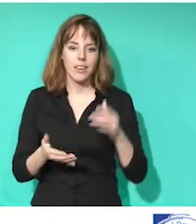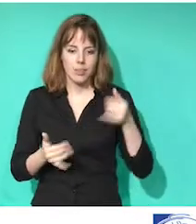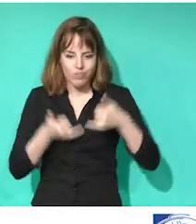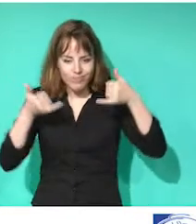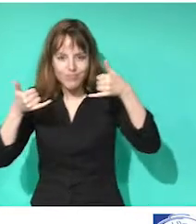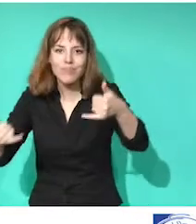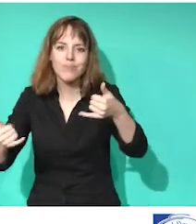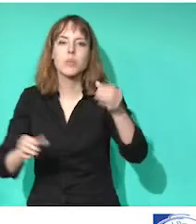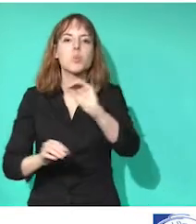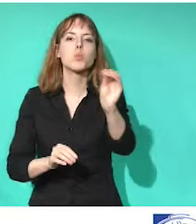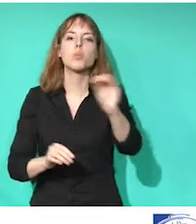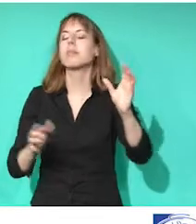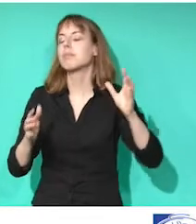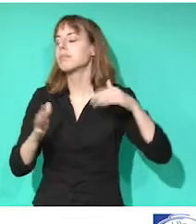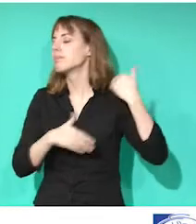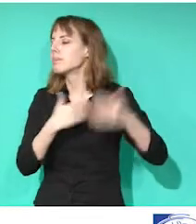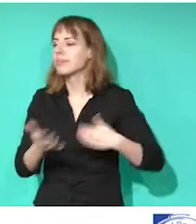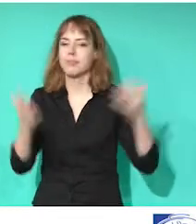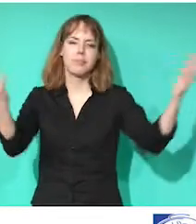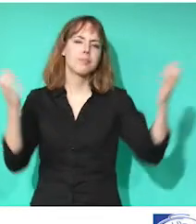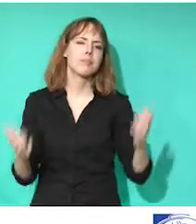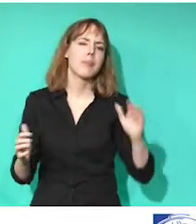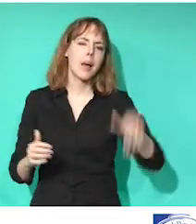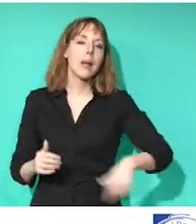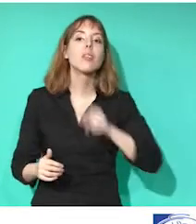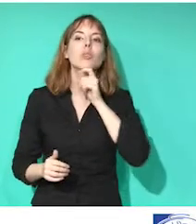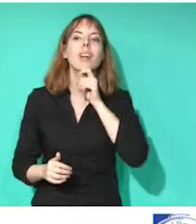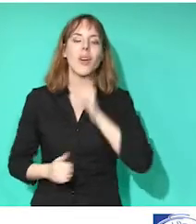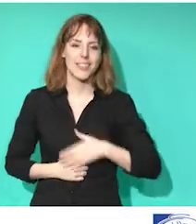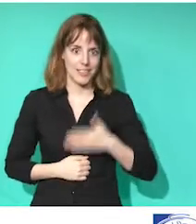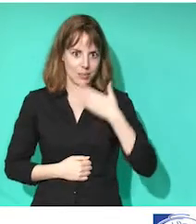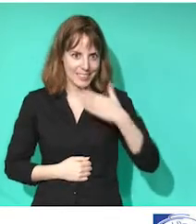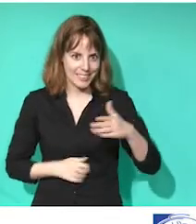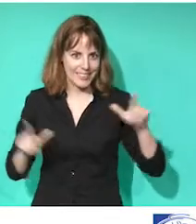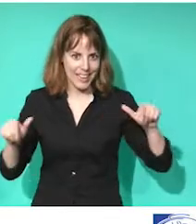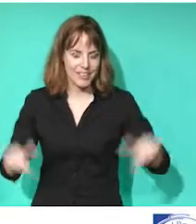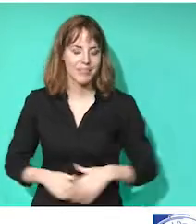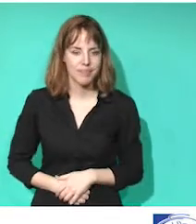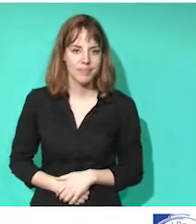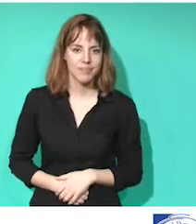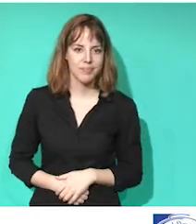les embrassades et tout ce genre de choses. Allez, à tout à l'heure. Et merci d'être là.